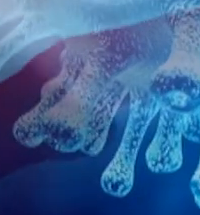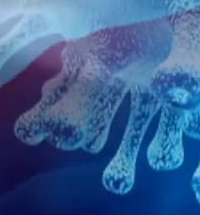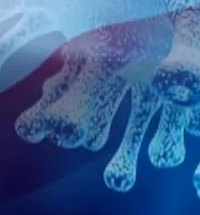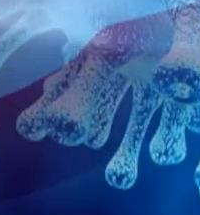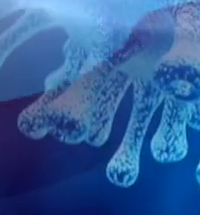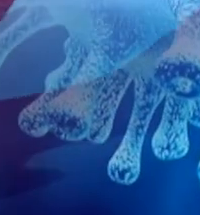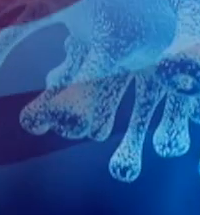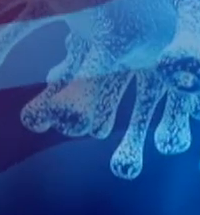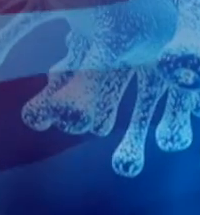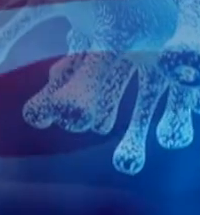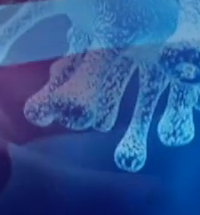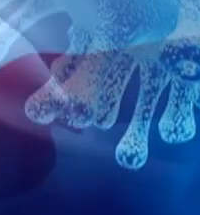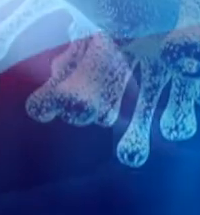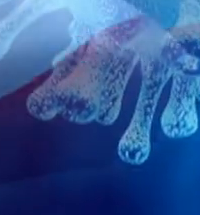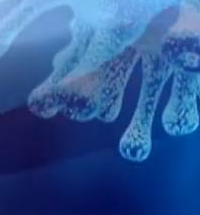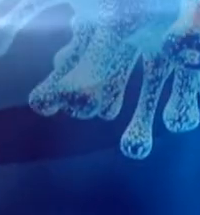Hai